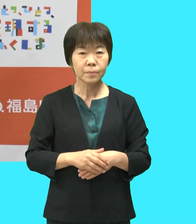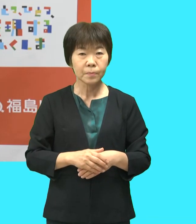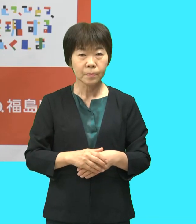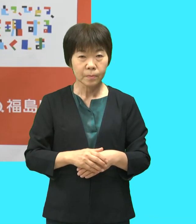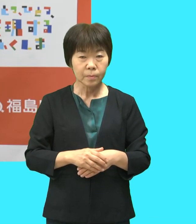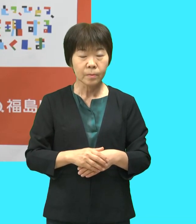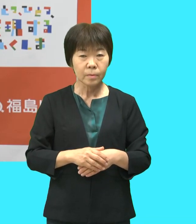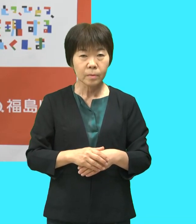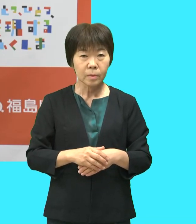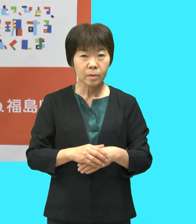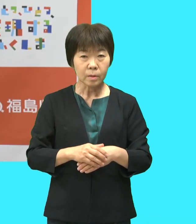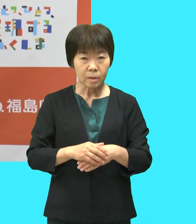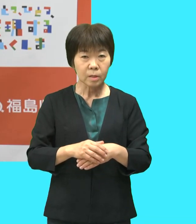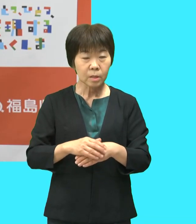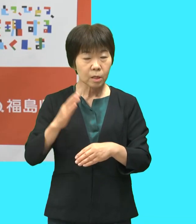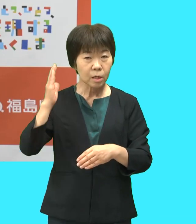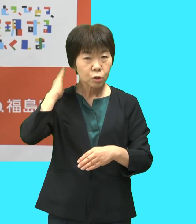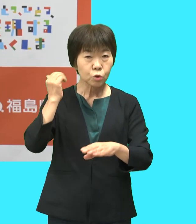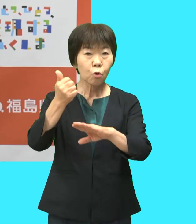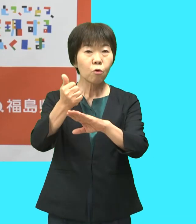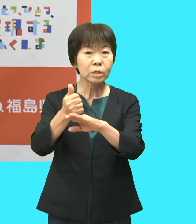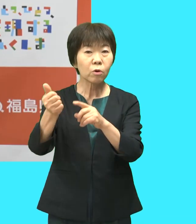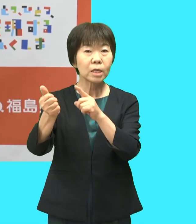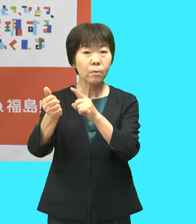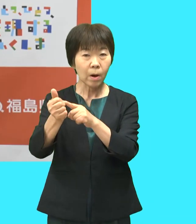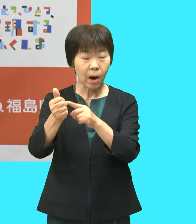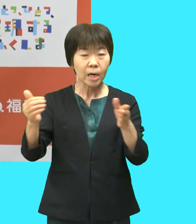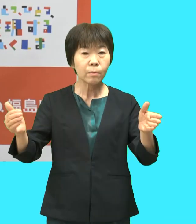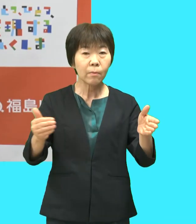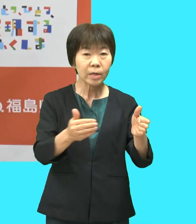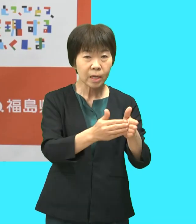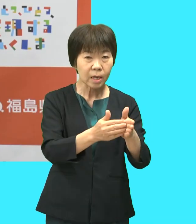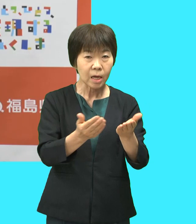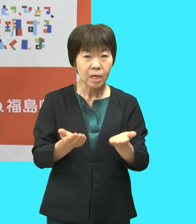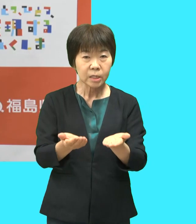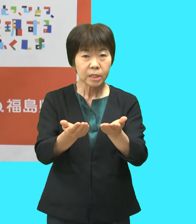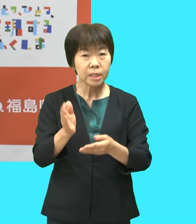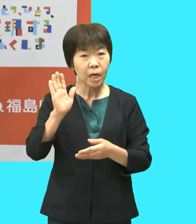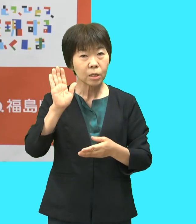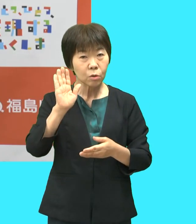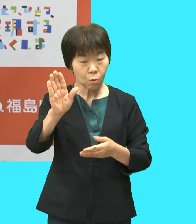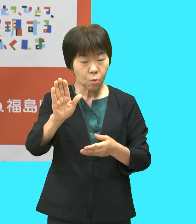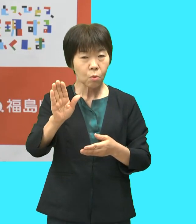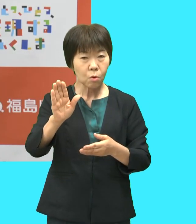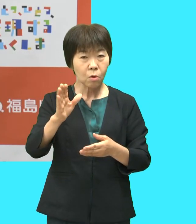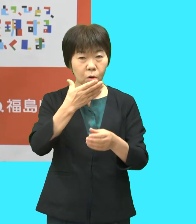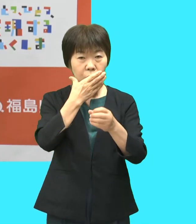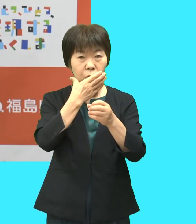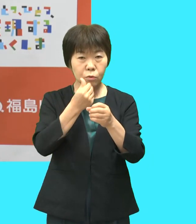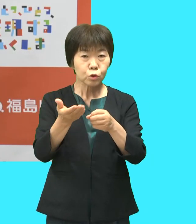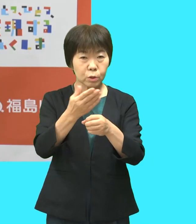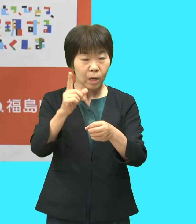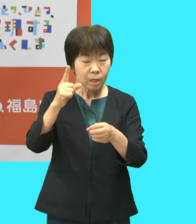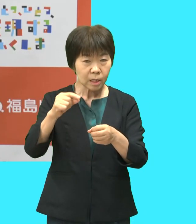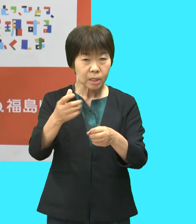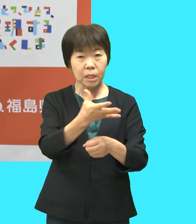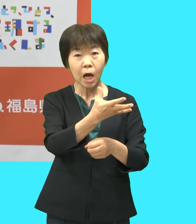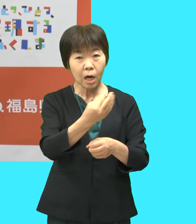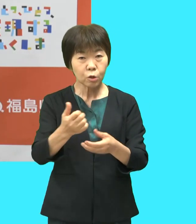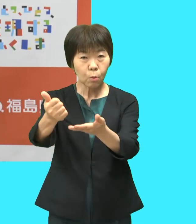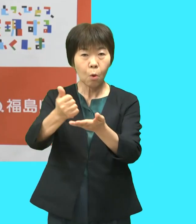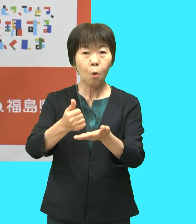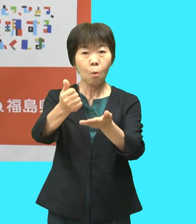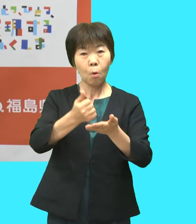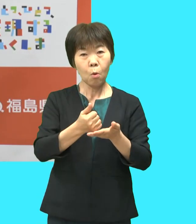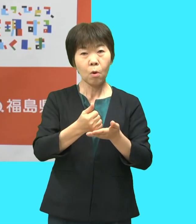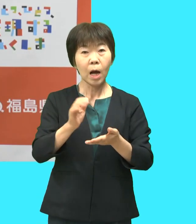また岸田新総理におかれましては、これまで震災後ですが福島県を何度も訪問をされ